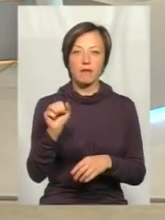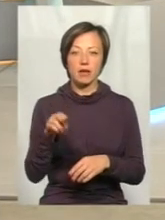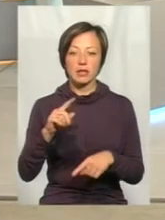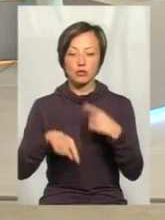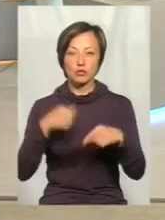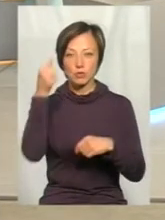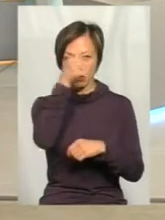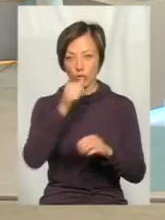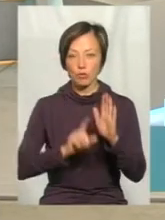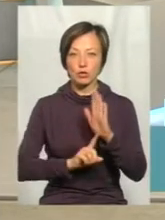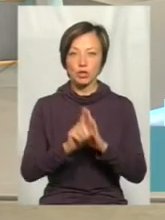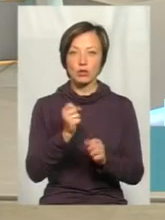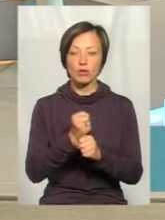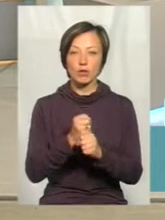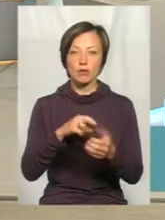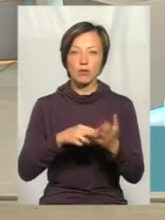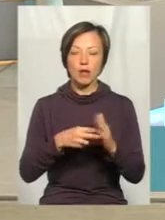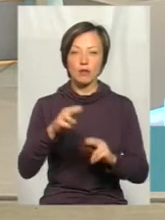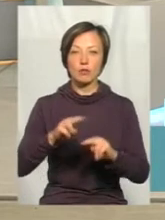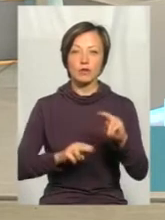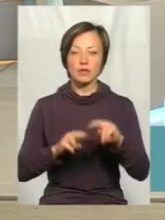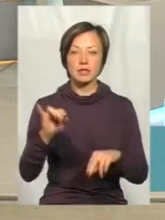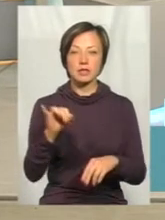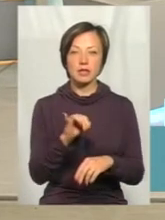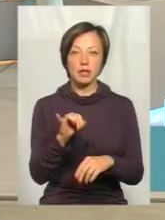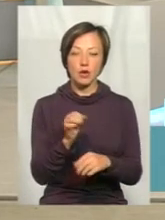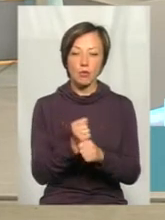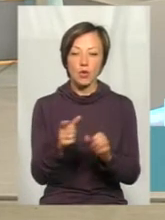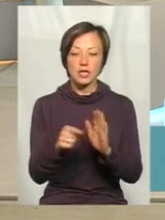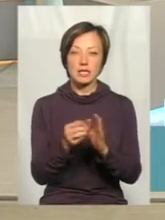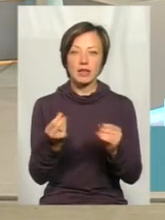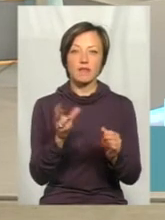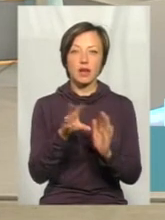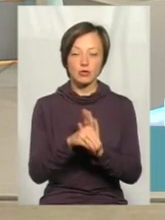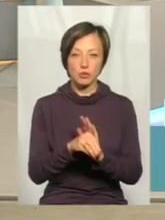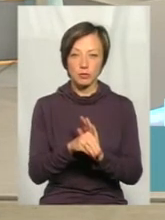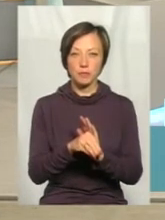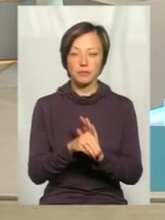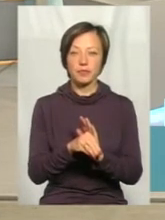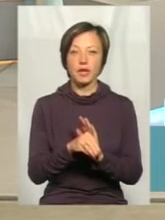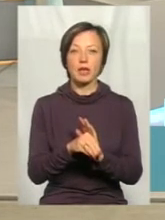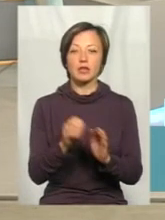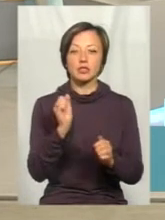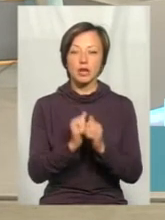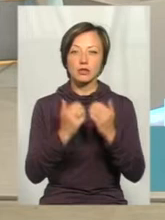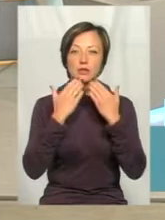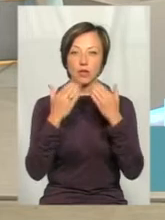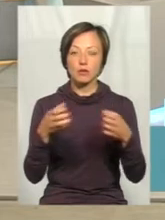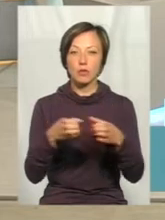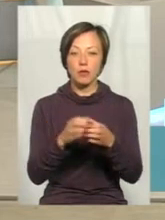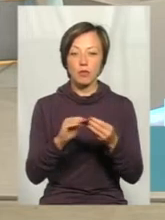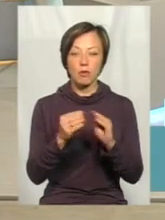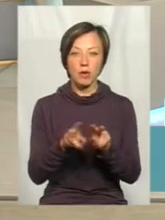вже почати якісь роботи в плані будівництва і роботи з інвесторами. Звертаються часто громади, і в них проблеми